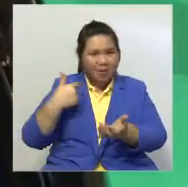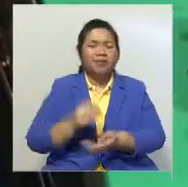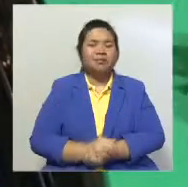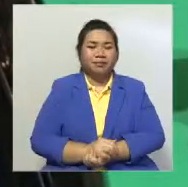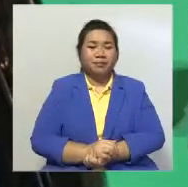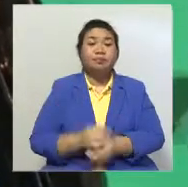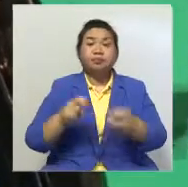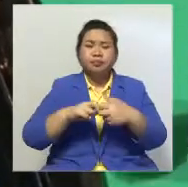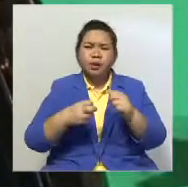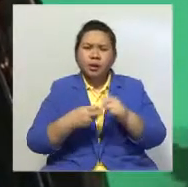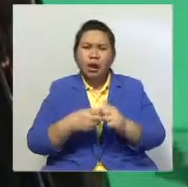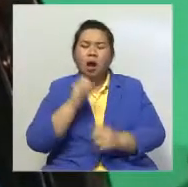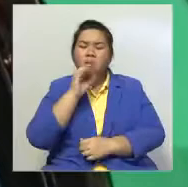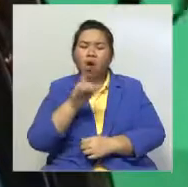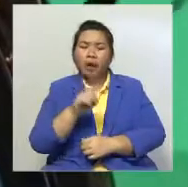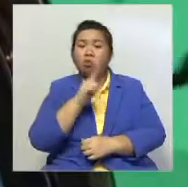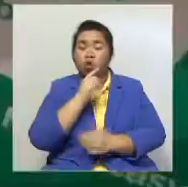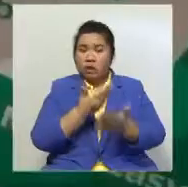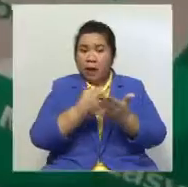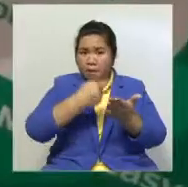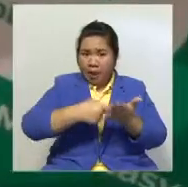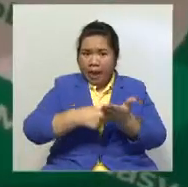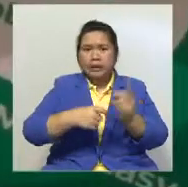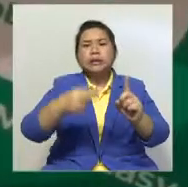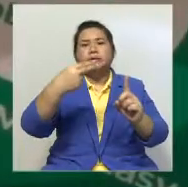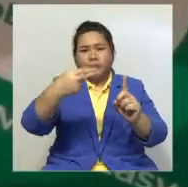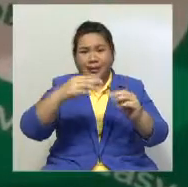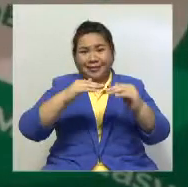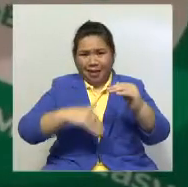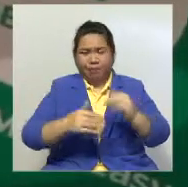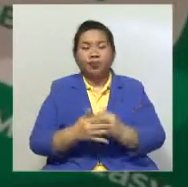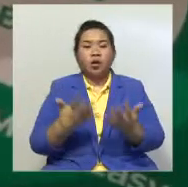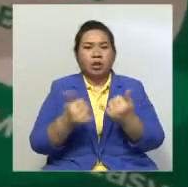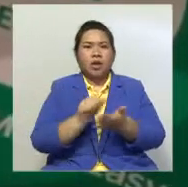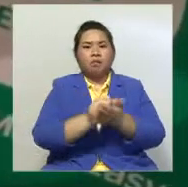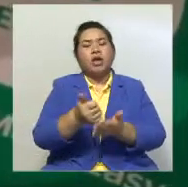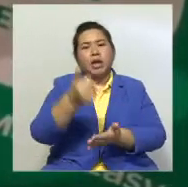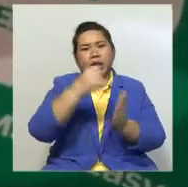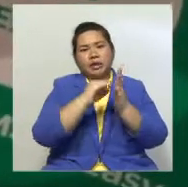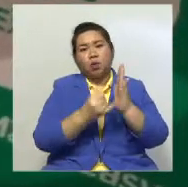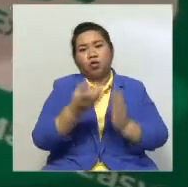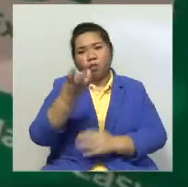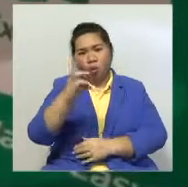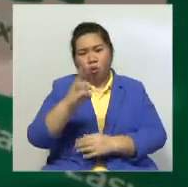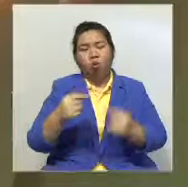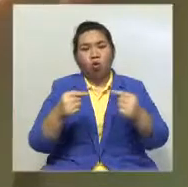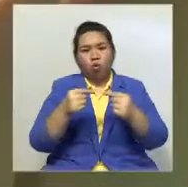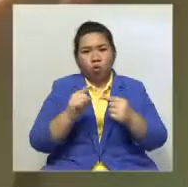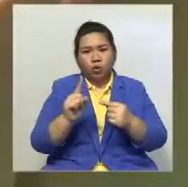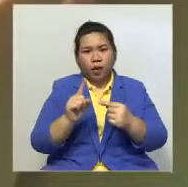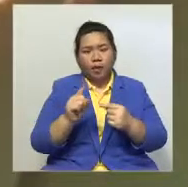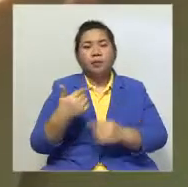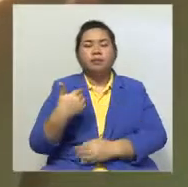ยความเสียหายที่เขาคุ้มครองสูงสุดอยู่ที่ 10,000 บาทปัจจุบันเนี่ยเปิดให้บริการแล้ว16จังหวัดด้วยกันนะคะในพื้น